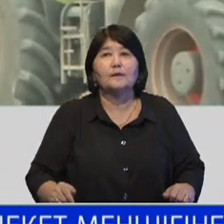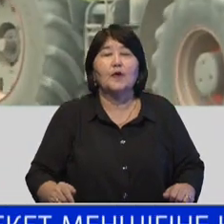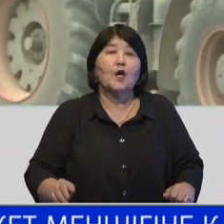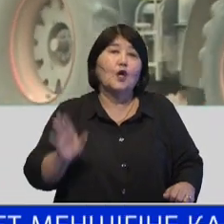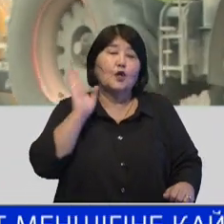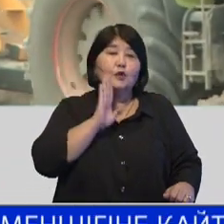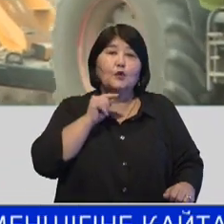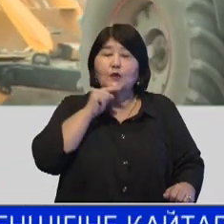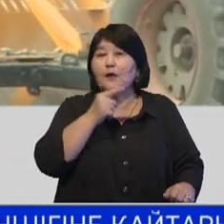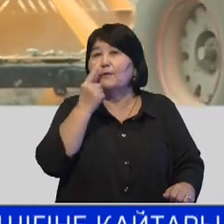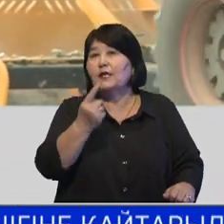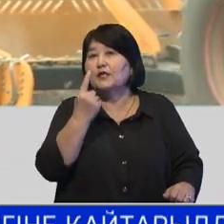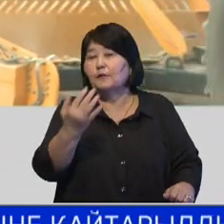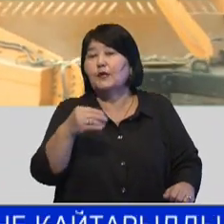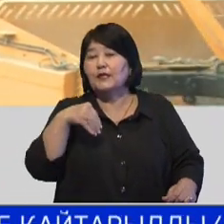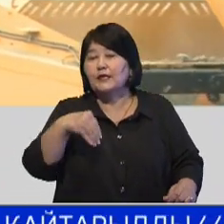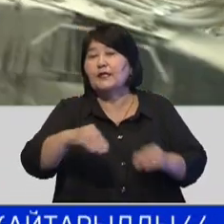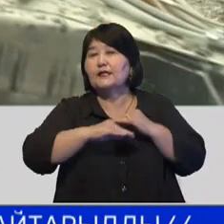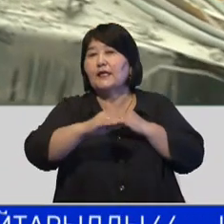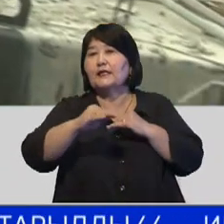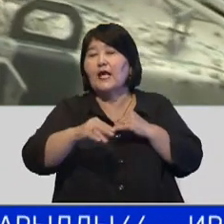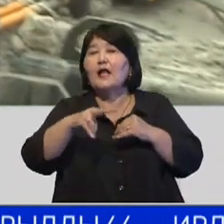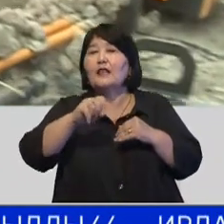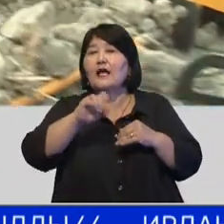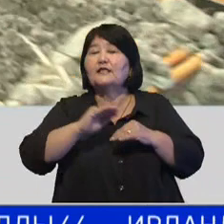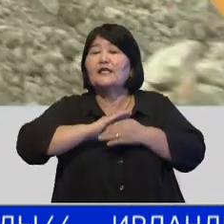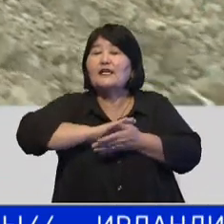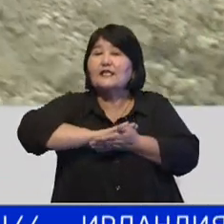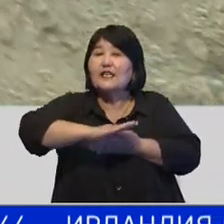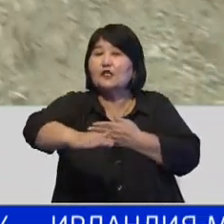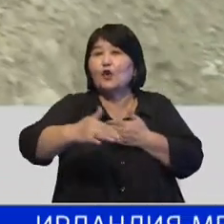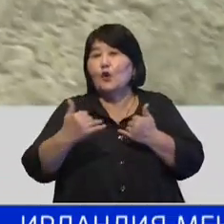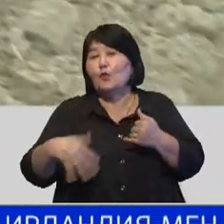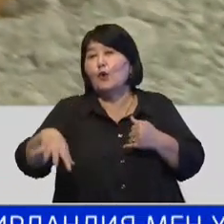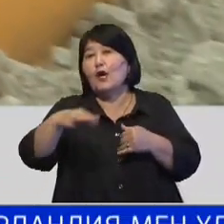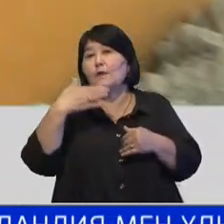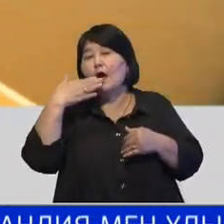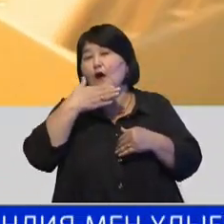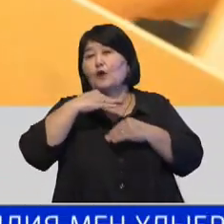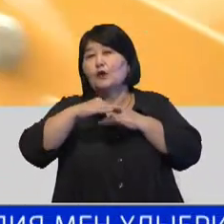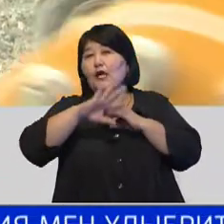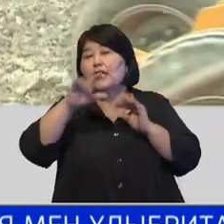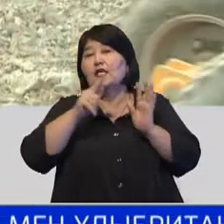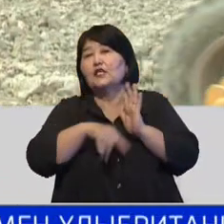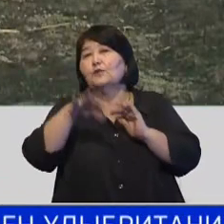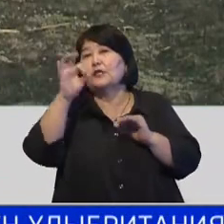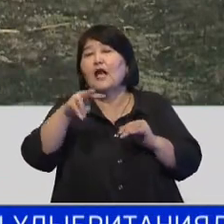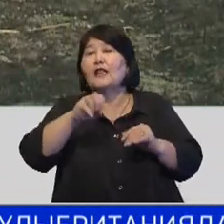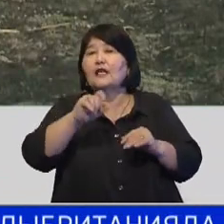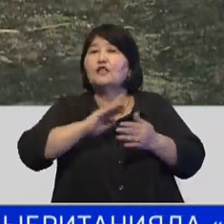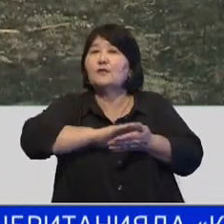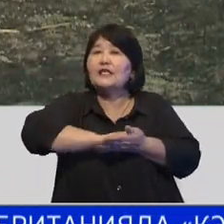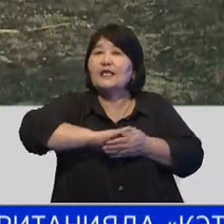Су үнемдеудің бірден-бір жолы егістік жерлерді лазерлік тегістеу. Биыл аймақтағы күріш алқаптарының 70%